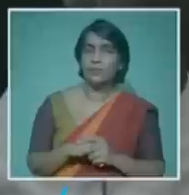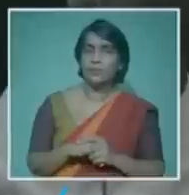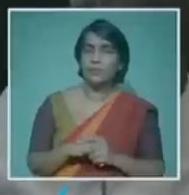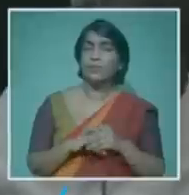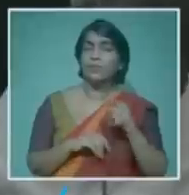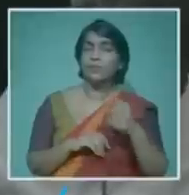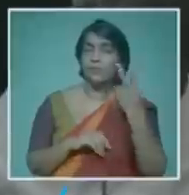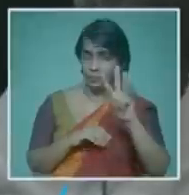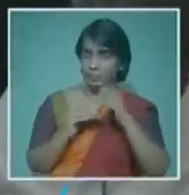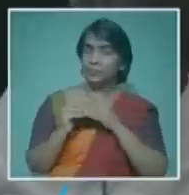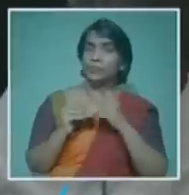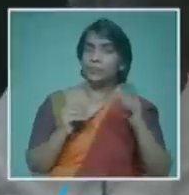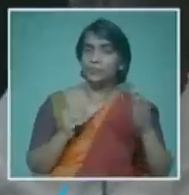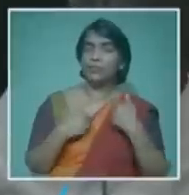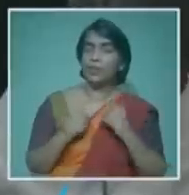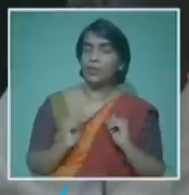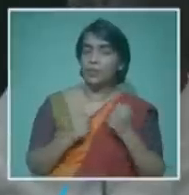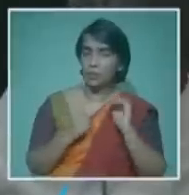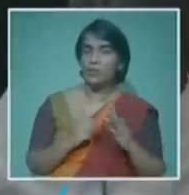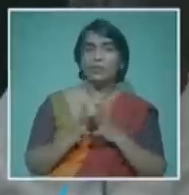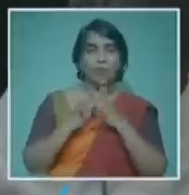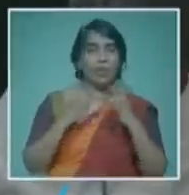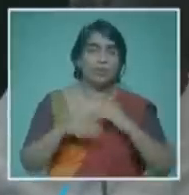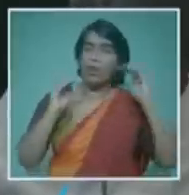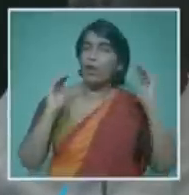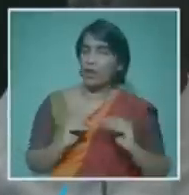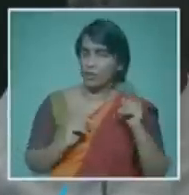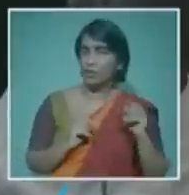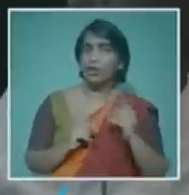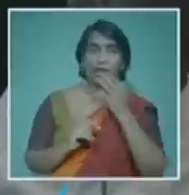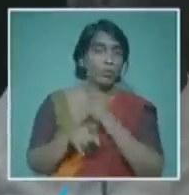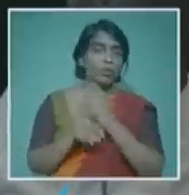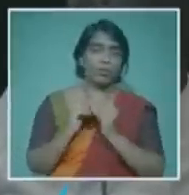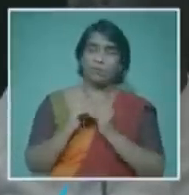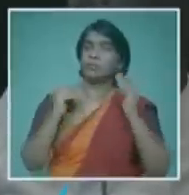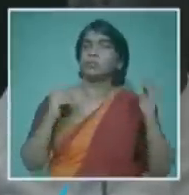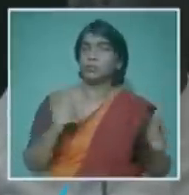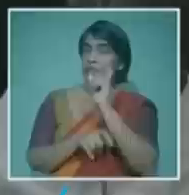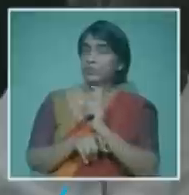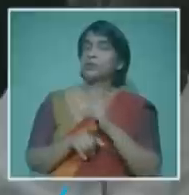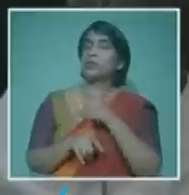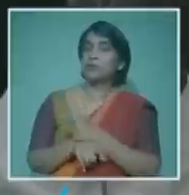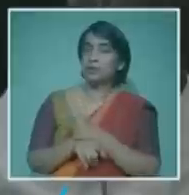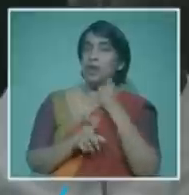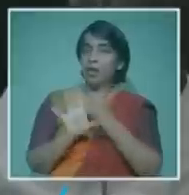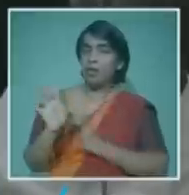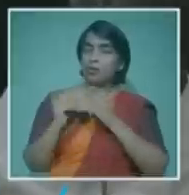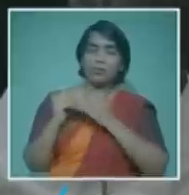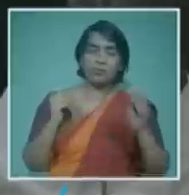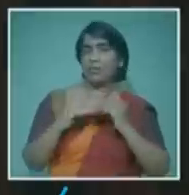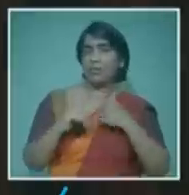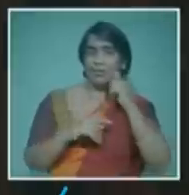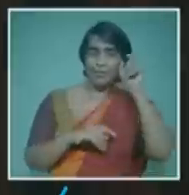මේ 2023 දුරදී අපි උත්සාහ කරනවා බොහෝ දුරට නිවාඩු කාලය අඩු කළා පාසල් කාලය වැඩි කළා විෂය නිර්දේශ වර්ෂය තුලදී බොහෝ දුරට